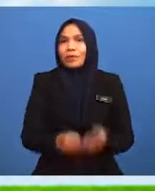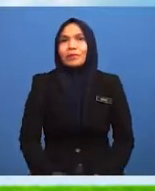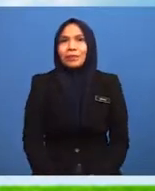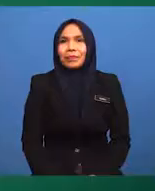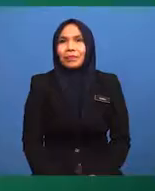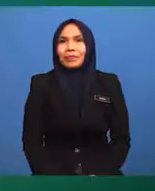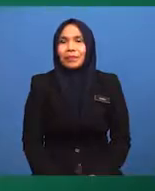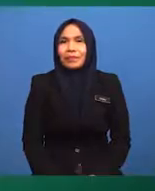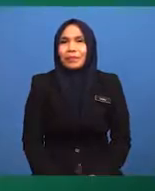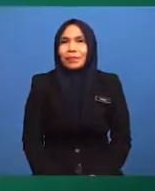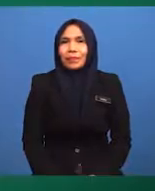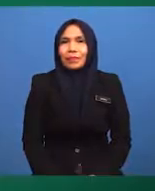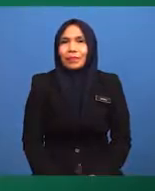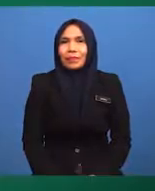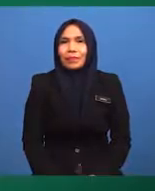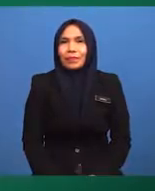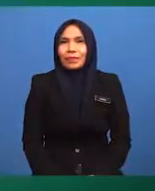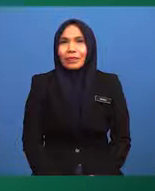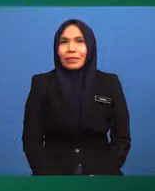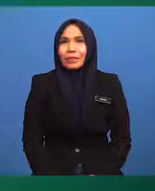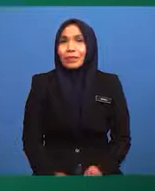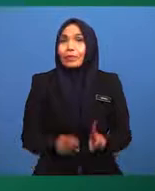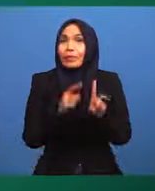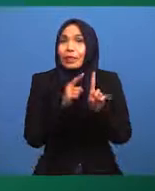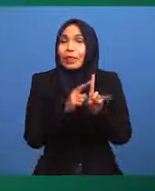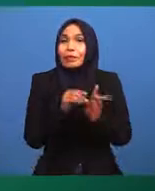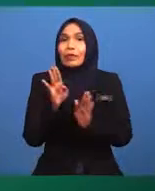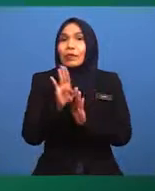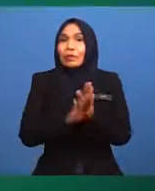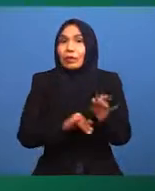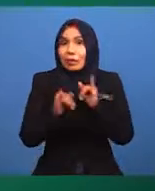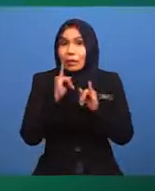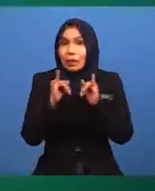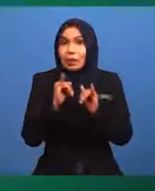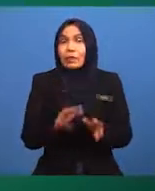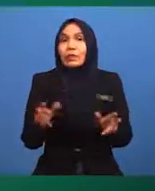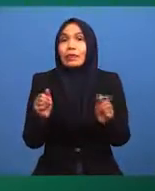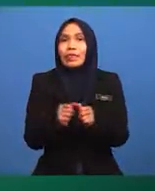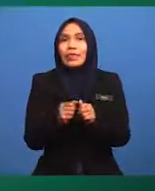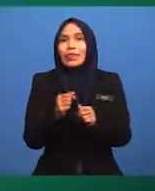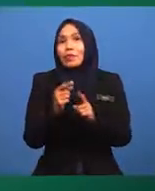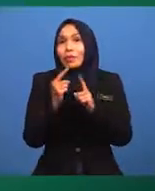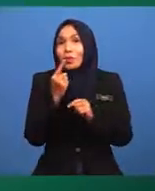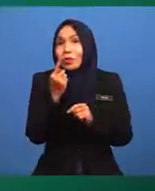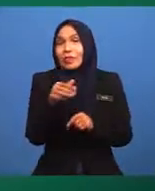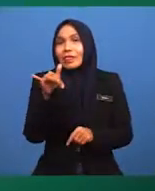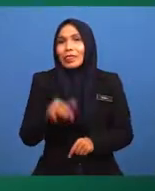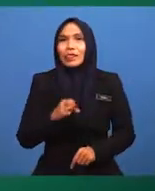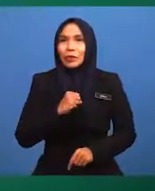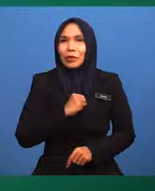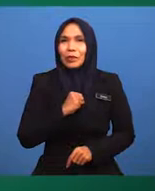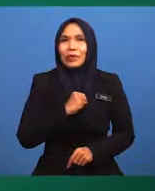keluarga. Pertama, berinteraksi dengan tutur kata yang sopan.